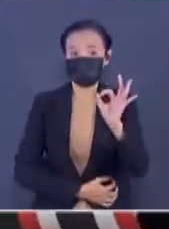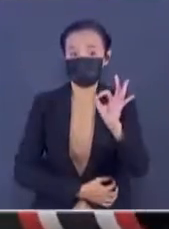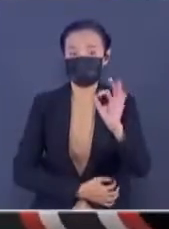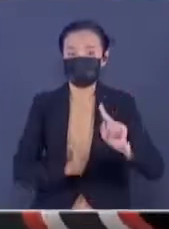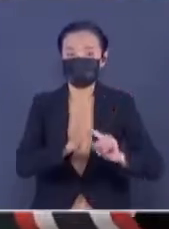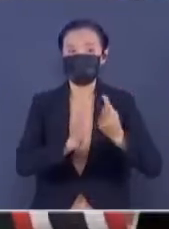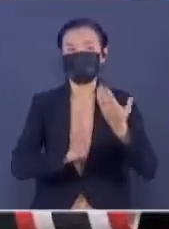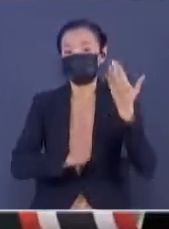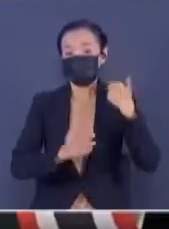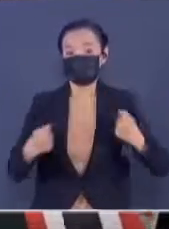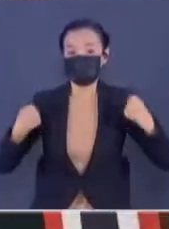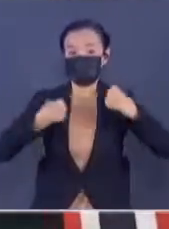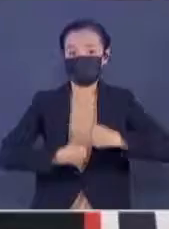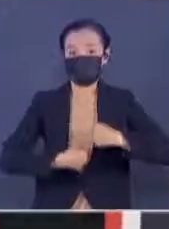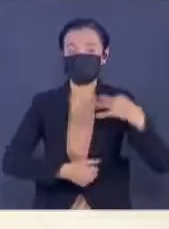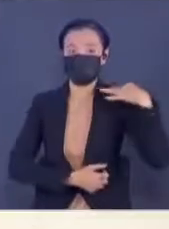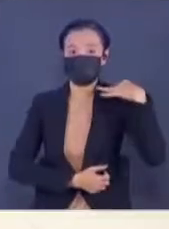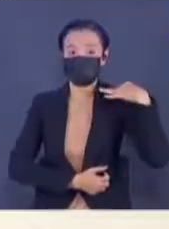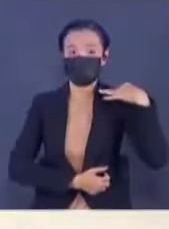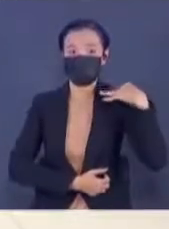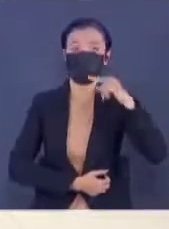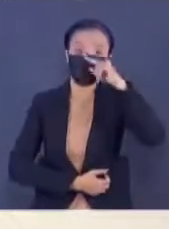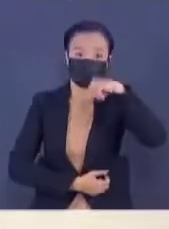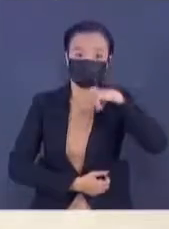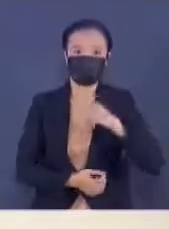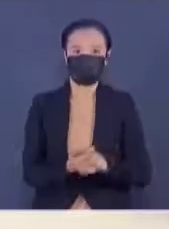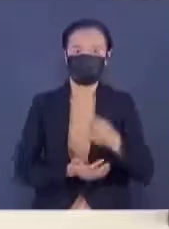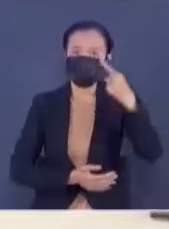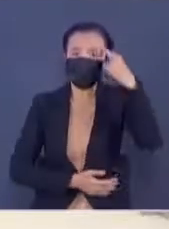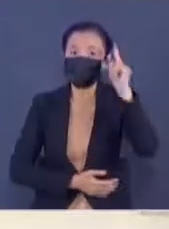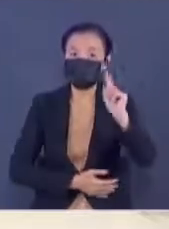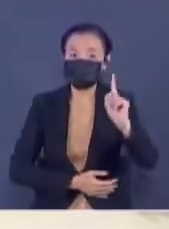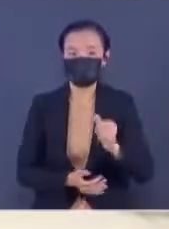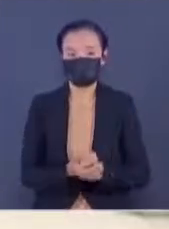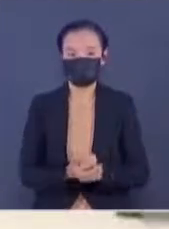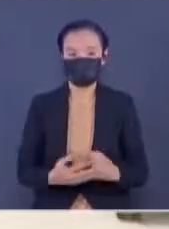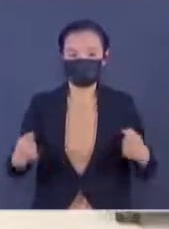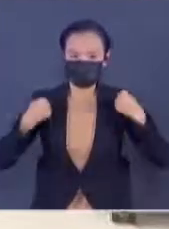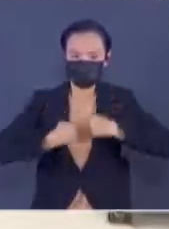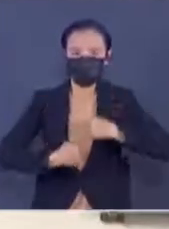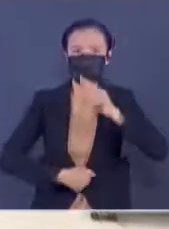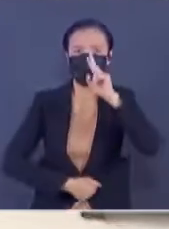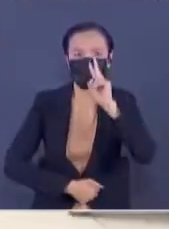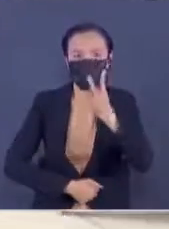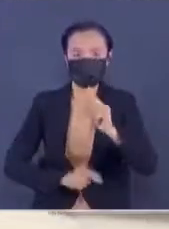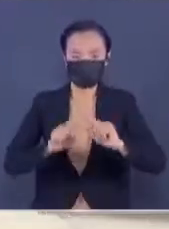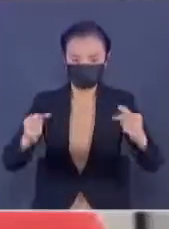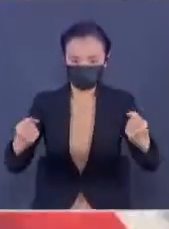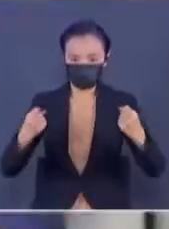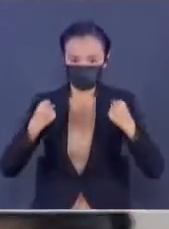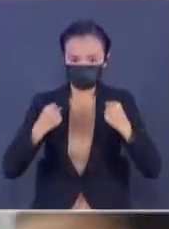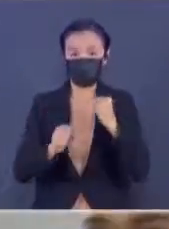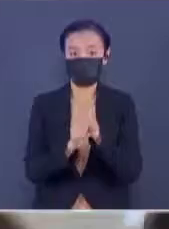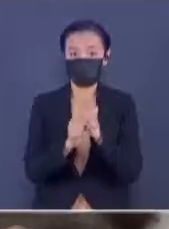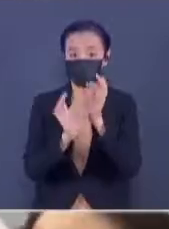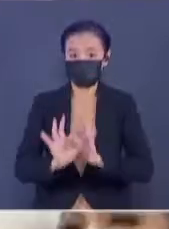แรกนะคะที่เธอใส่เมื่อตอนประกวด Miss Universe Thailand ด้วยความคิดที่ว่าถึงแม้ว่าจะเป็นชุดซ้ำแต่ก็เต็มไปด้วยพลังที่สำคั